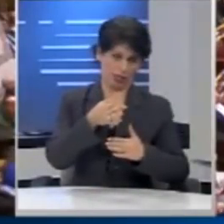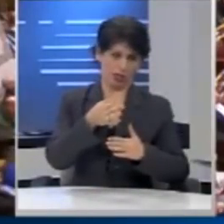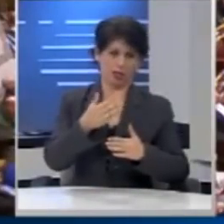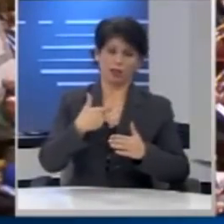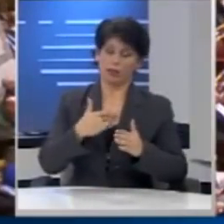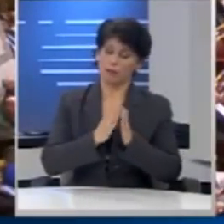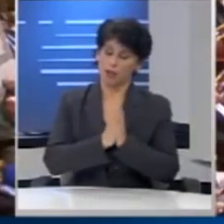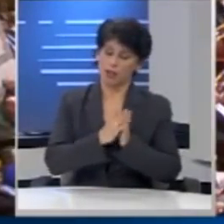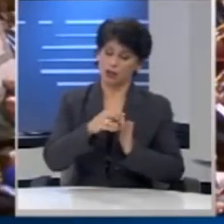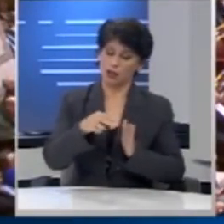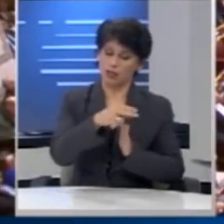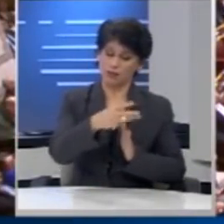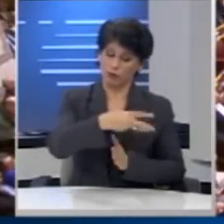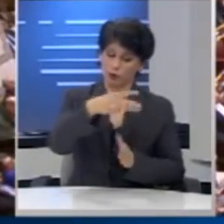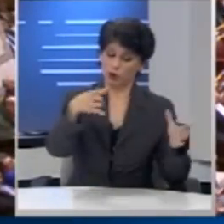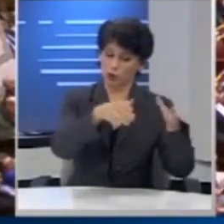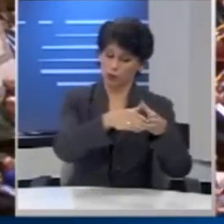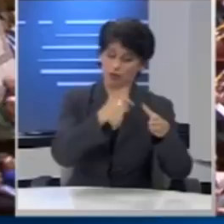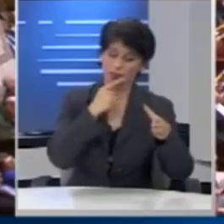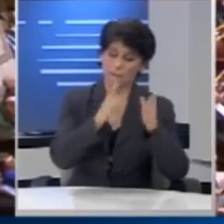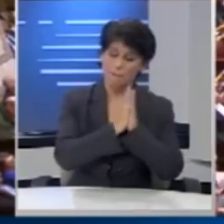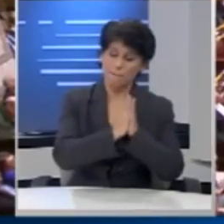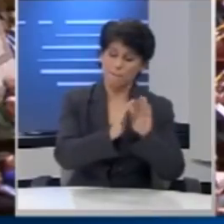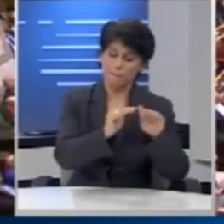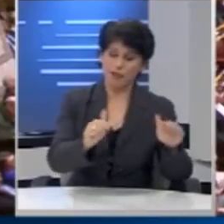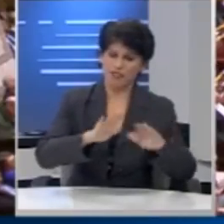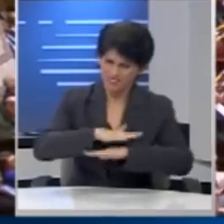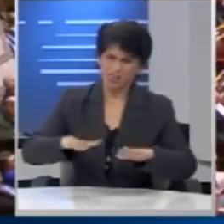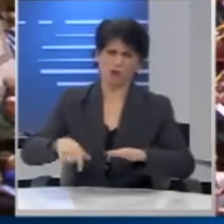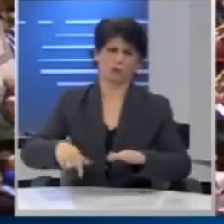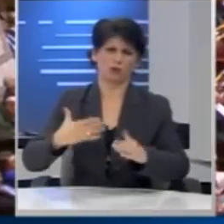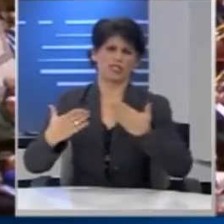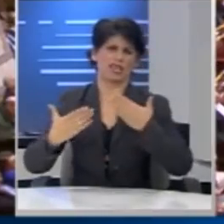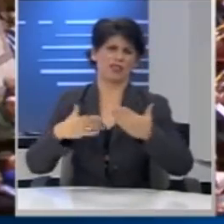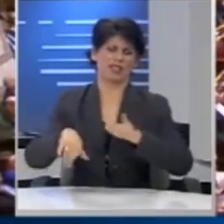κυρίως από την πλευρά του ΣΥΡΙΖΑ. Παρακαλώ. Ολοκληρώνουμε τη συνεδρίαση.